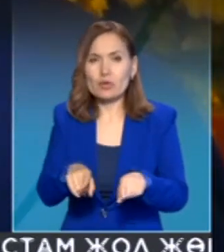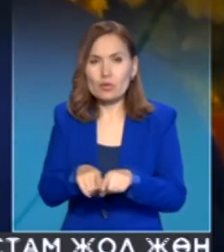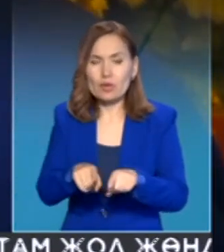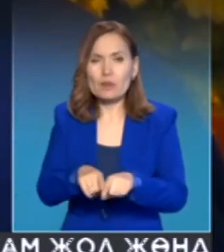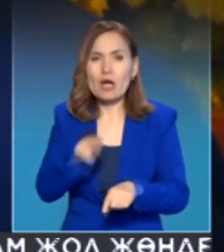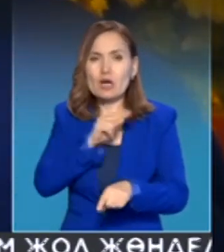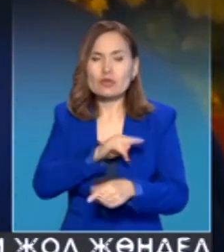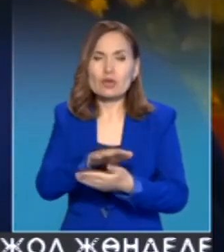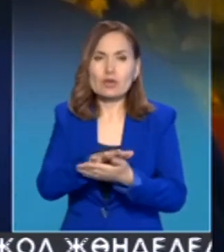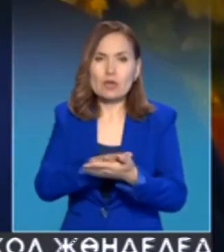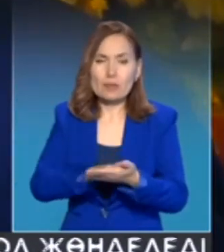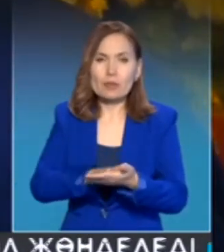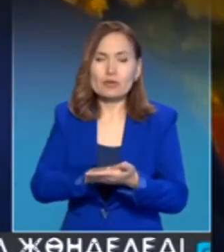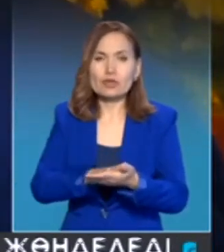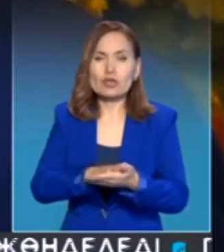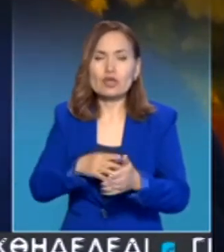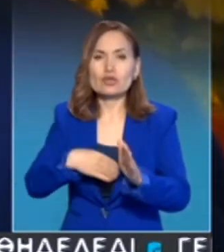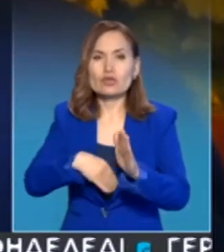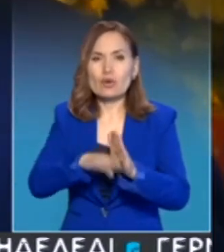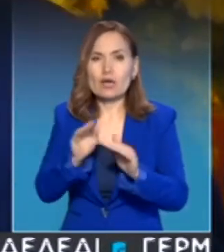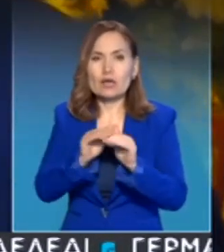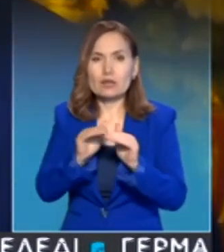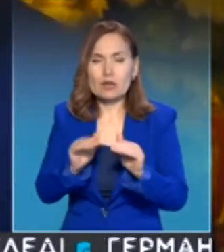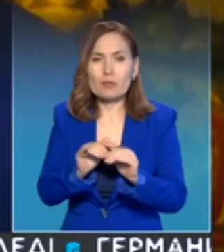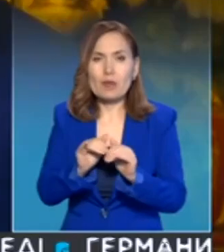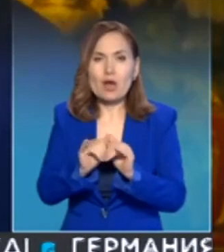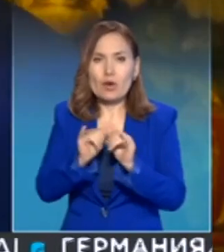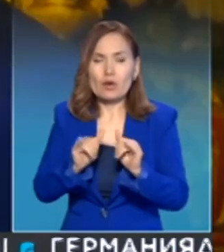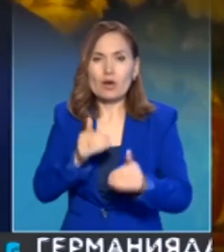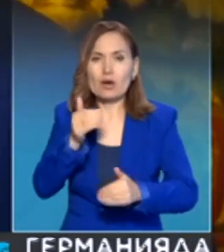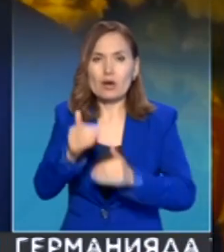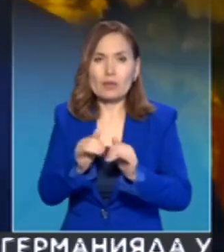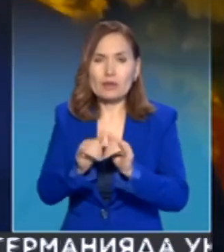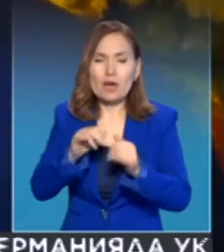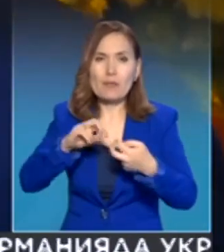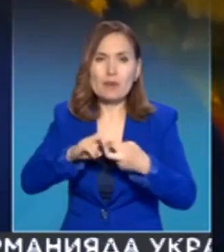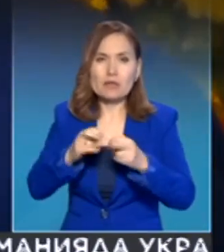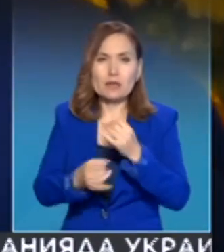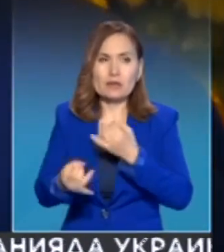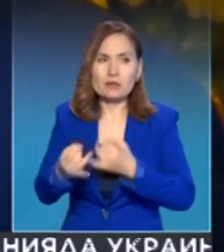бұдан да жоғары деңгейге көтеру мәселесі талқыланды.